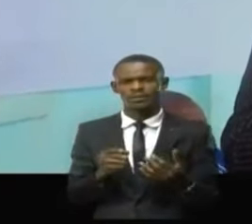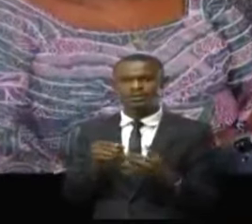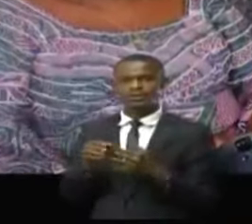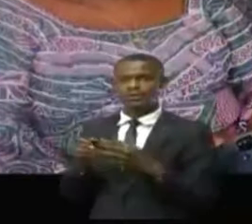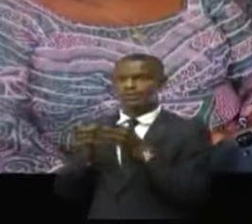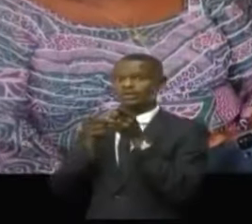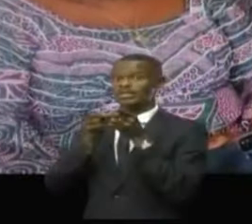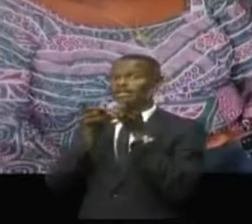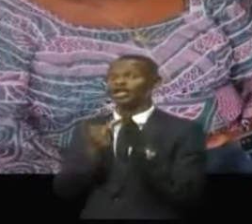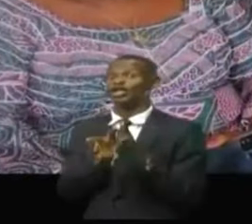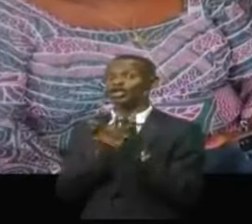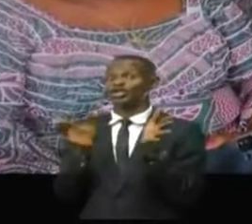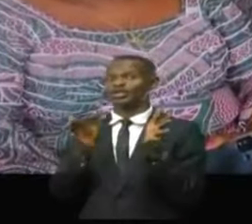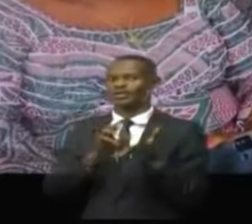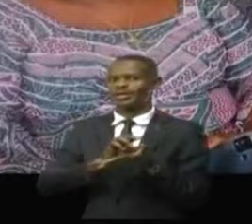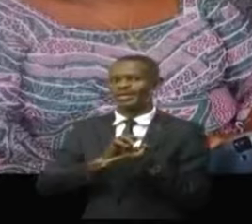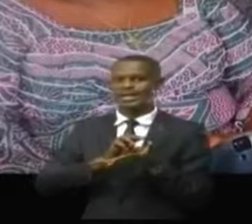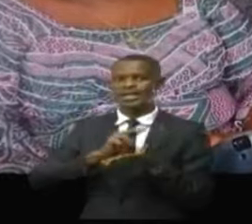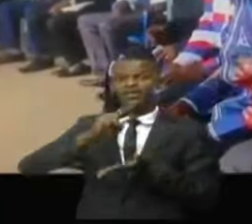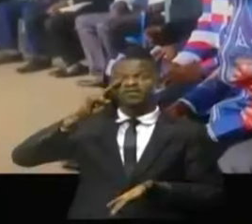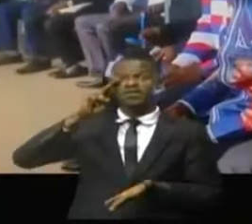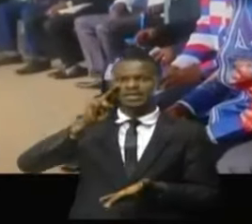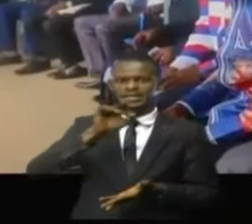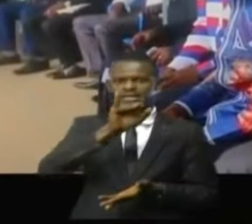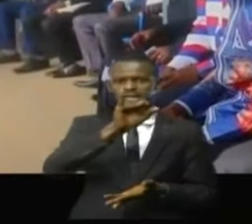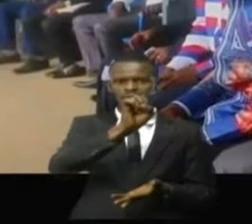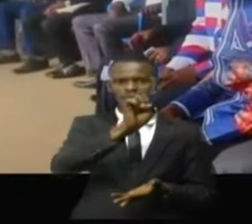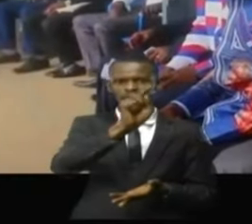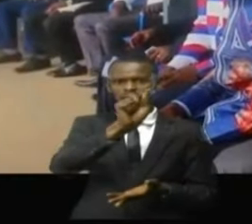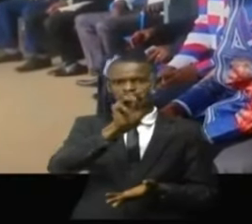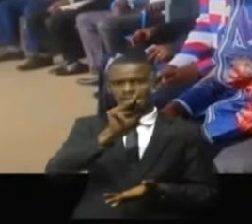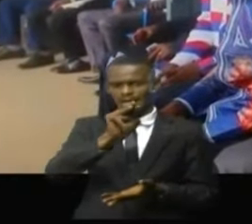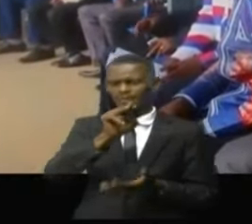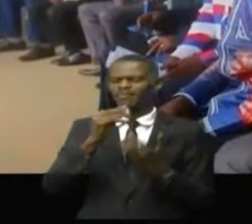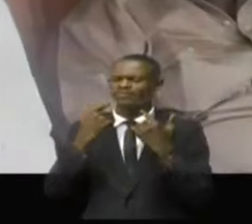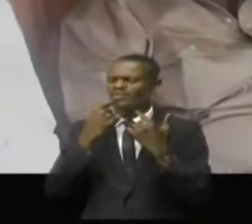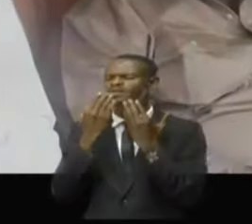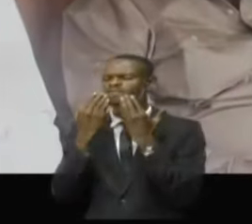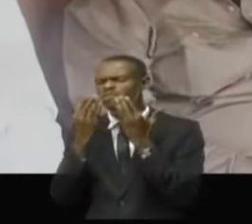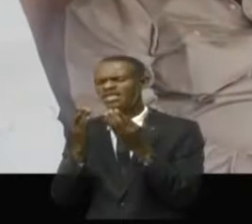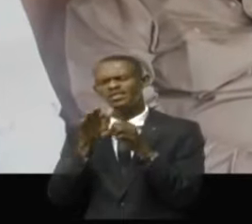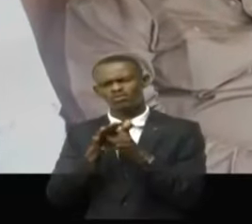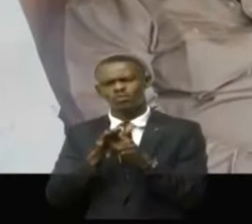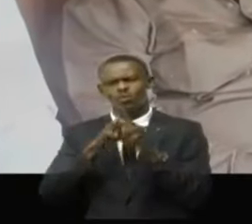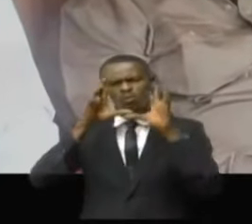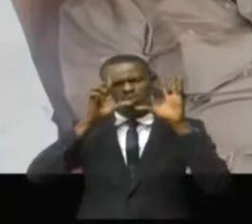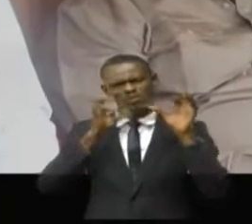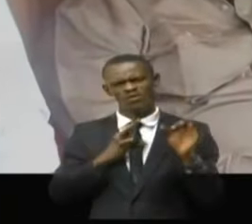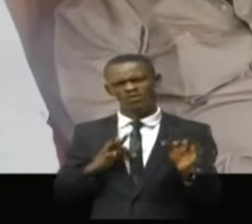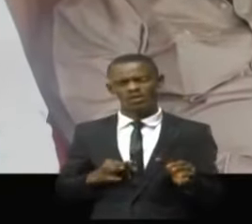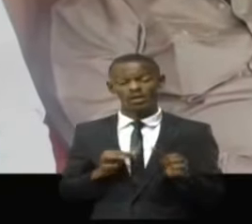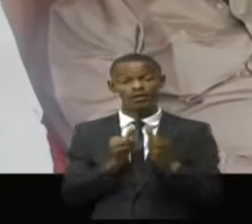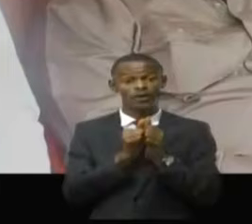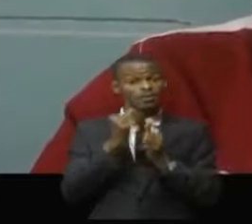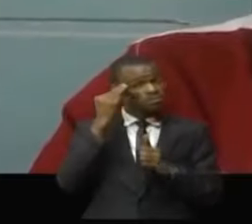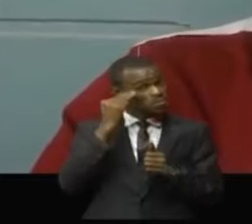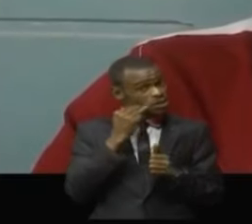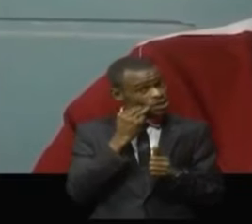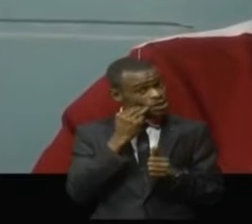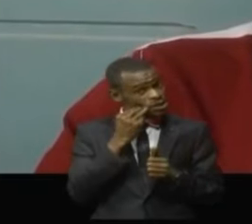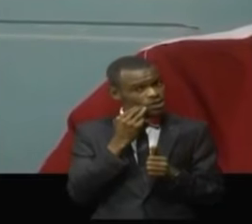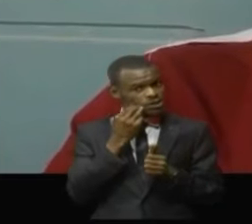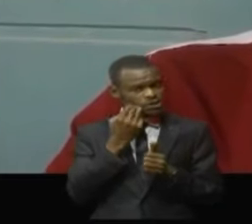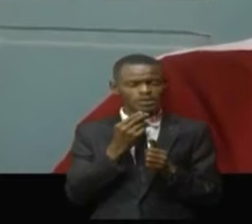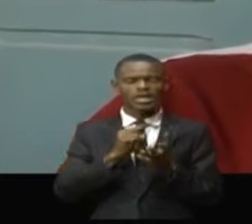Tshisekedi, mais aussi au ministre de l'enseignement supérieur et universitaire pour la matérialisation de la vision qui